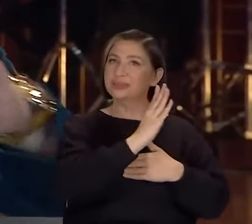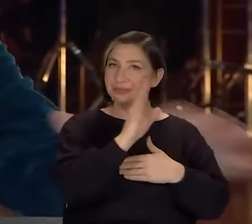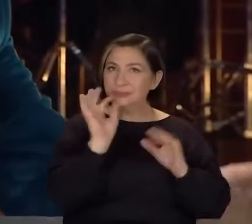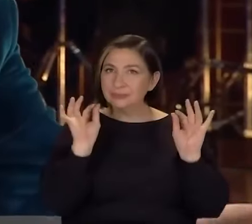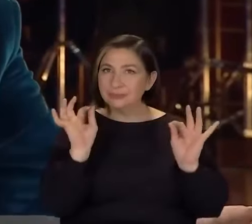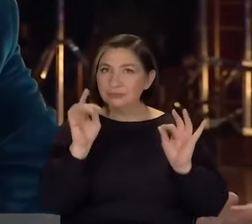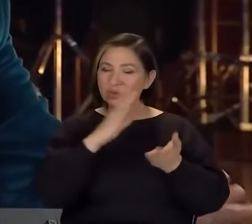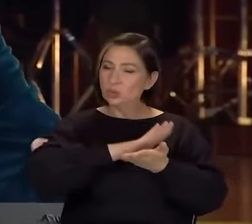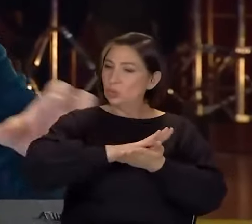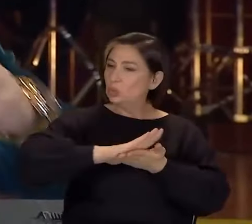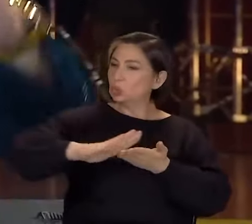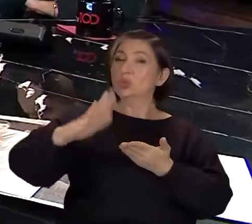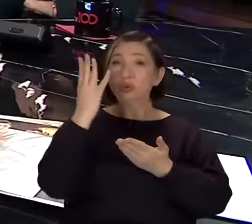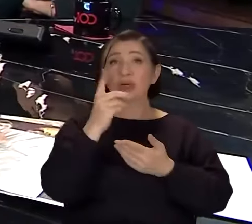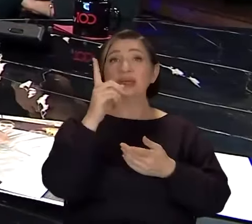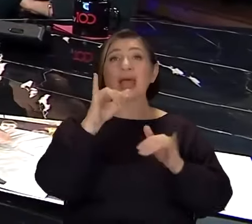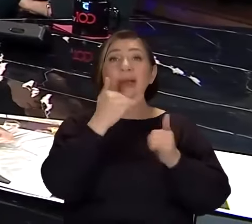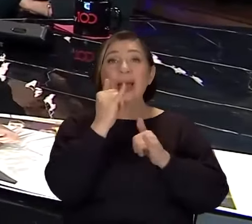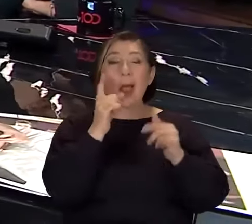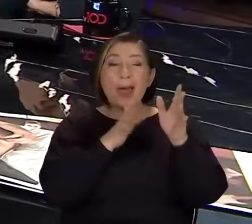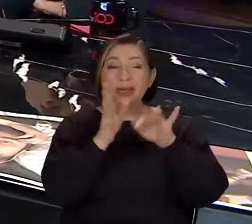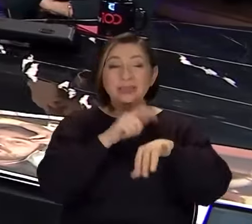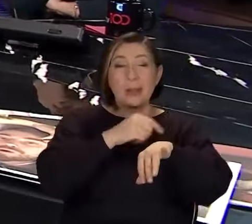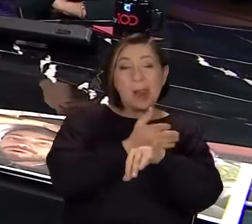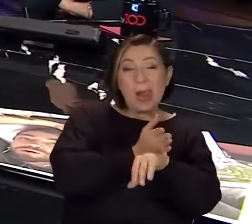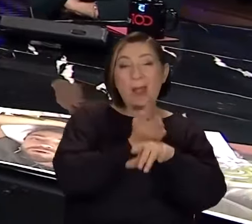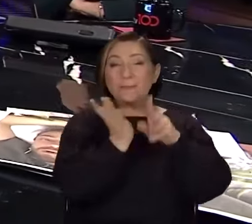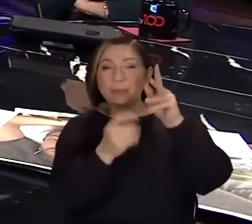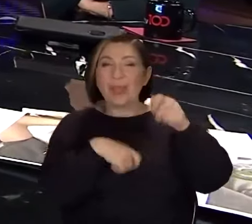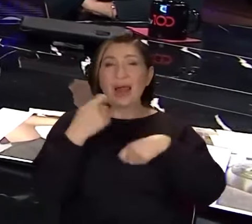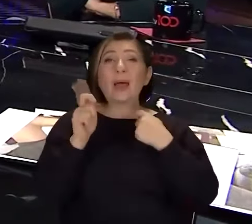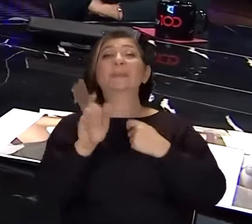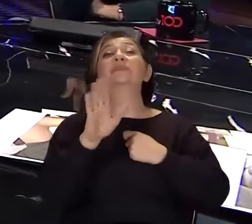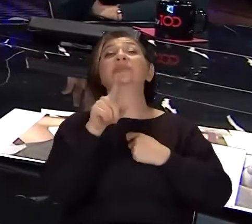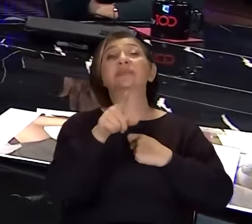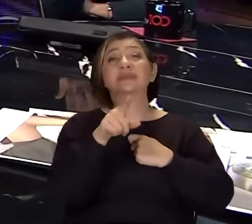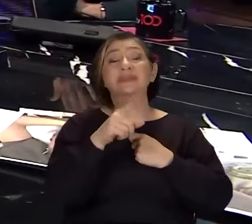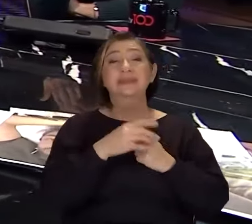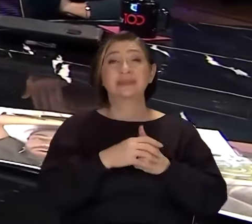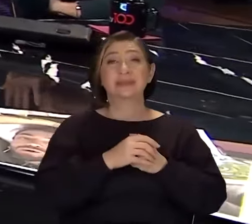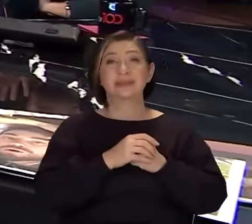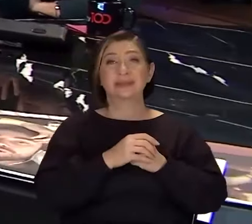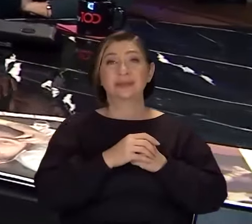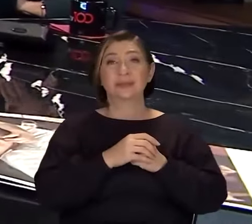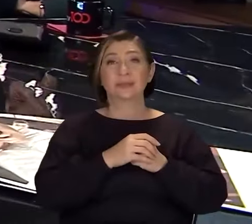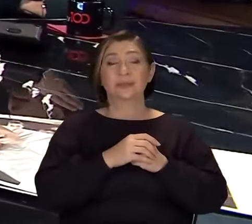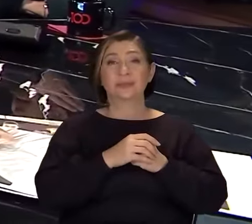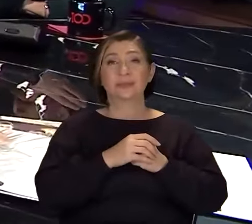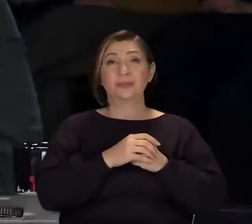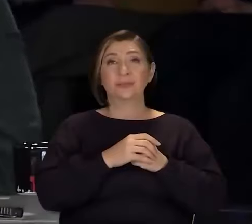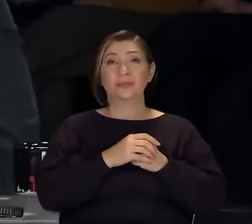Yani her şey bir düzen içinde mi olacak? Hiç mi yaramazlık yapmazsın böyle kendini dağıtmazsın filan? Ya şöyle öbür